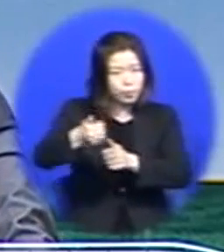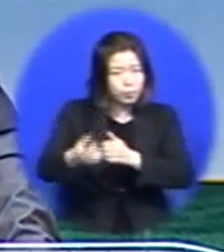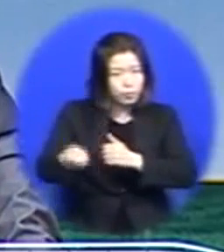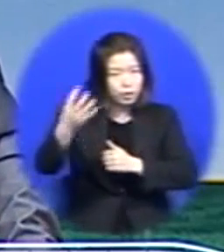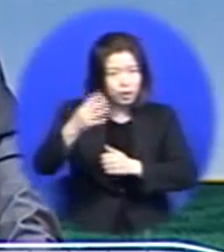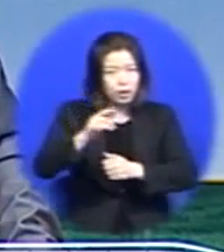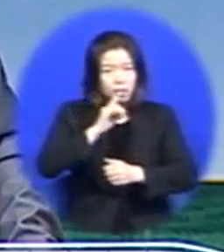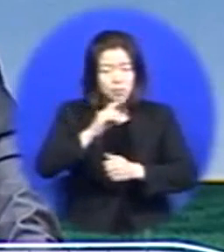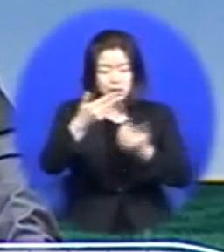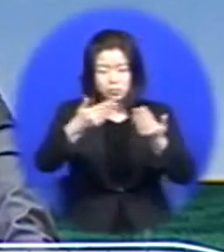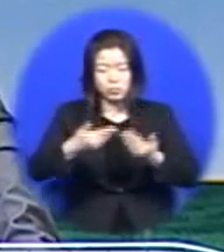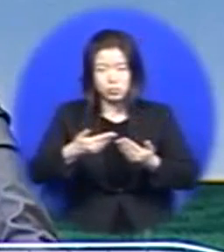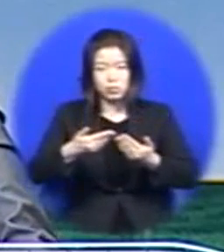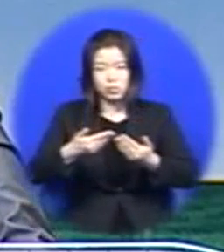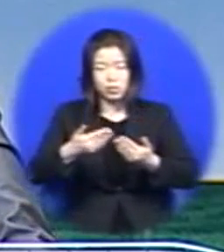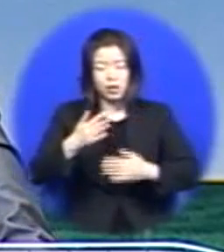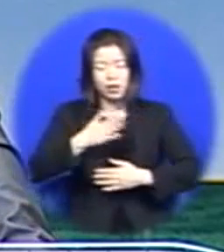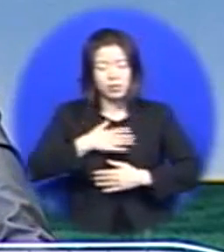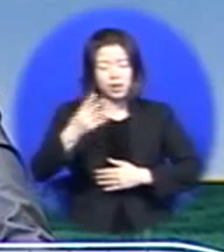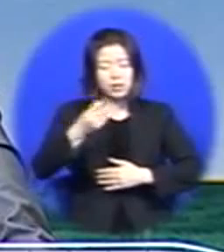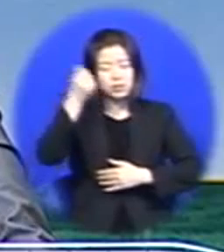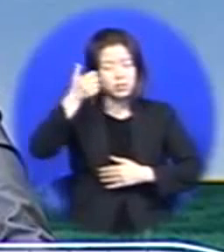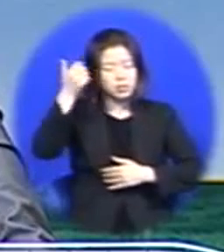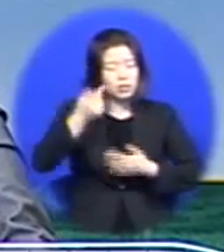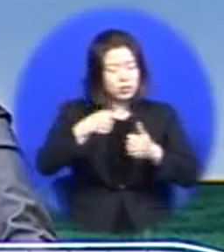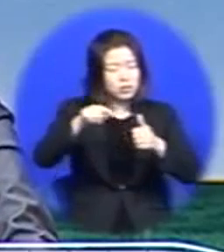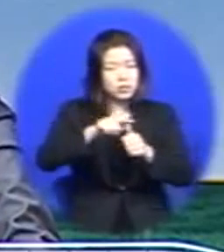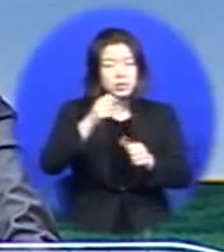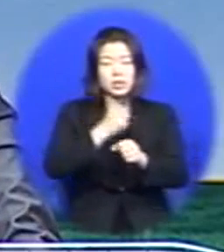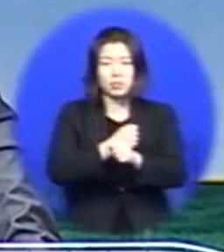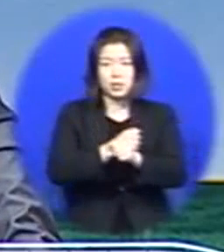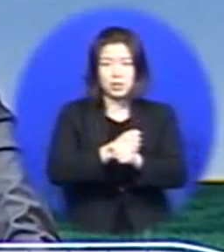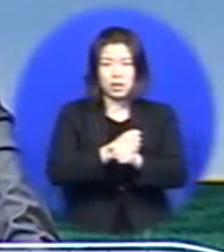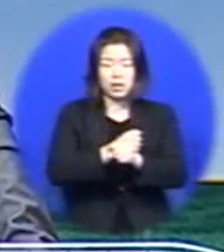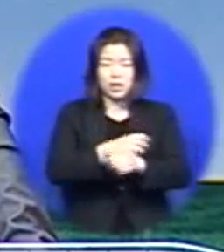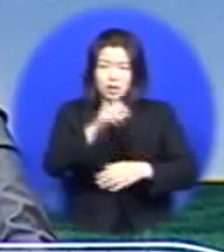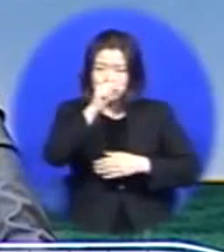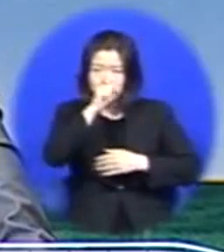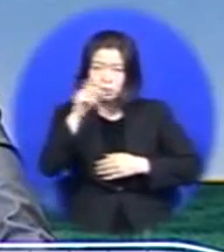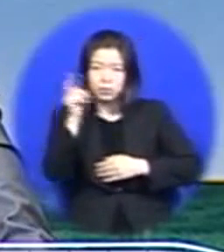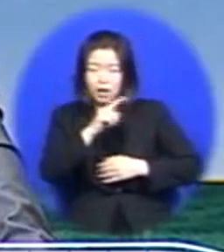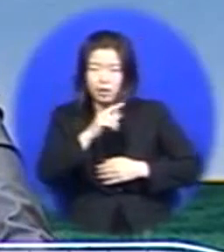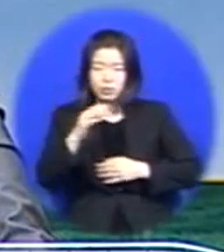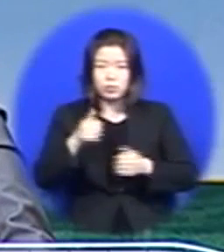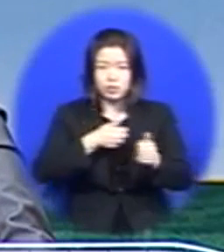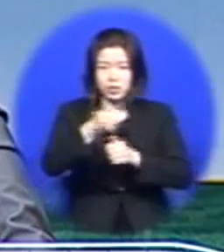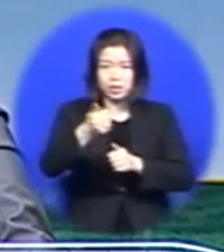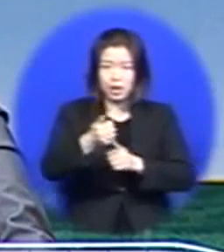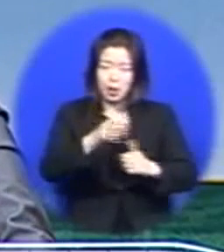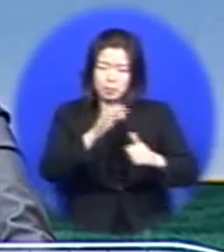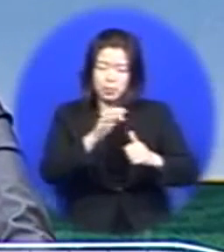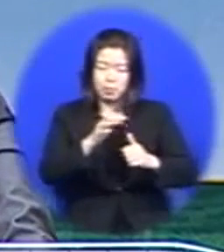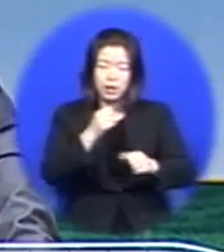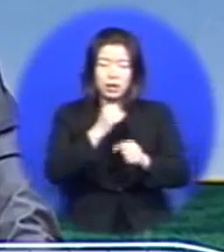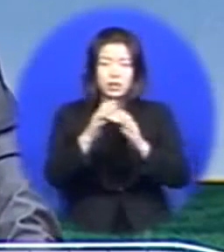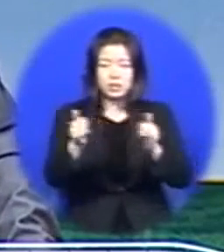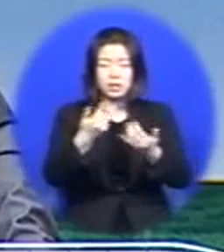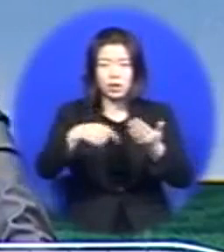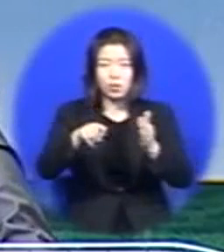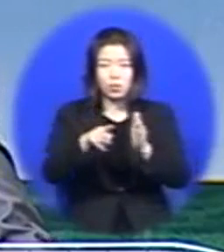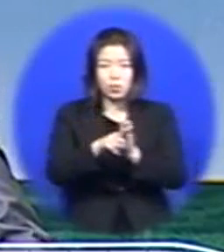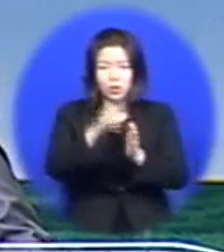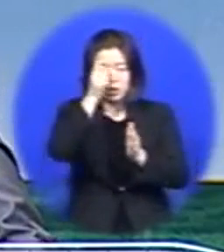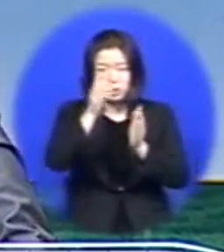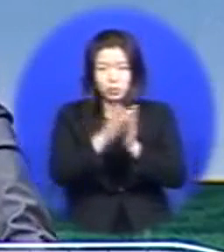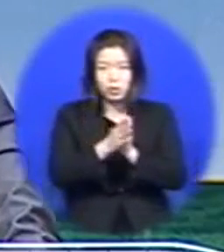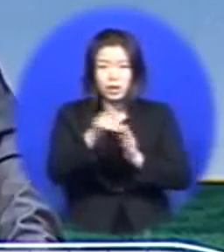하십니다. 저는 성령을 의지합니다. 선으로 악을 이기라, 핍박하는 자를 위해 기도하라 하는 말씀에